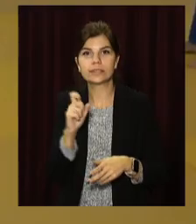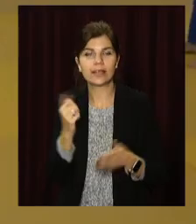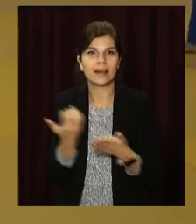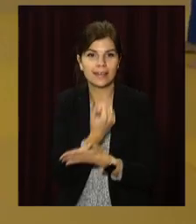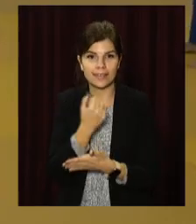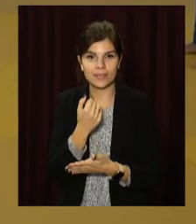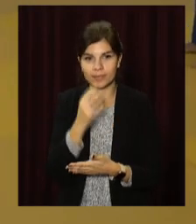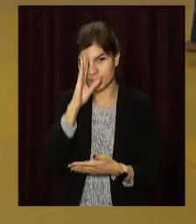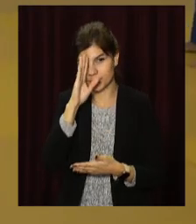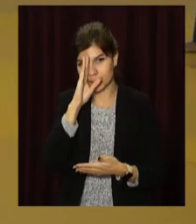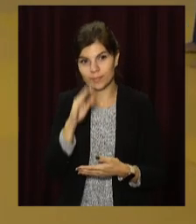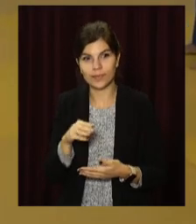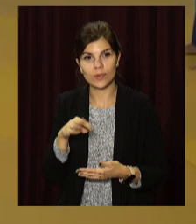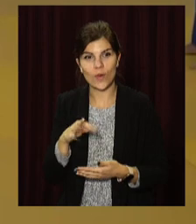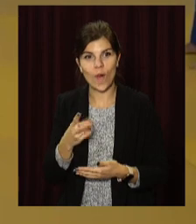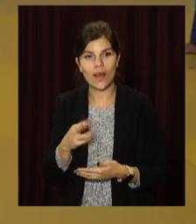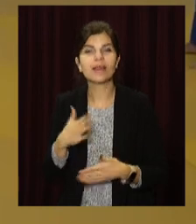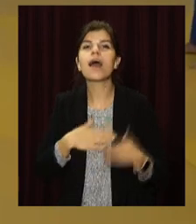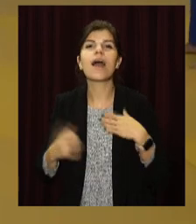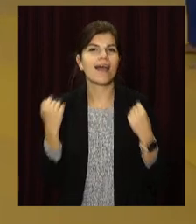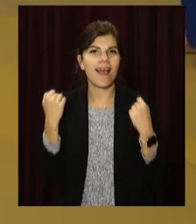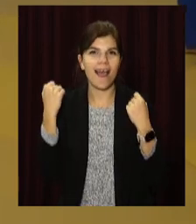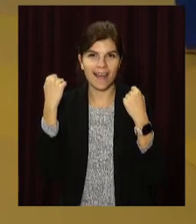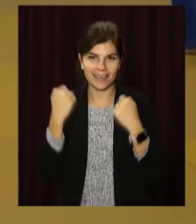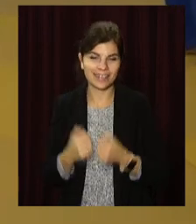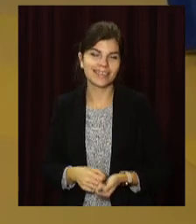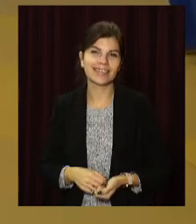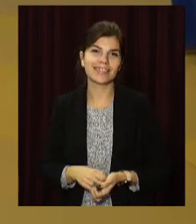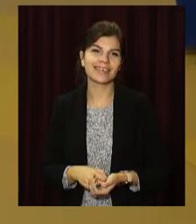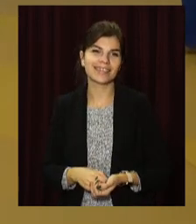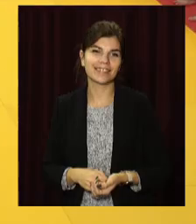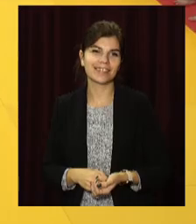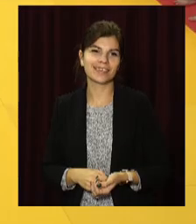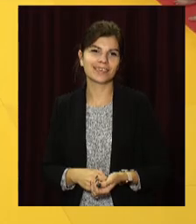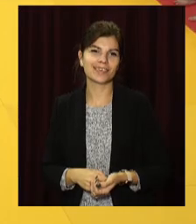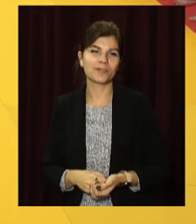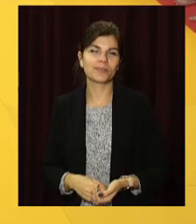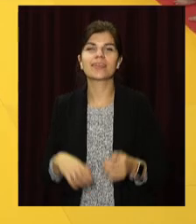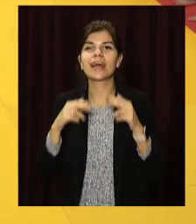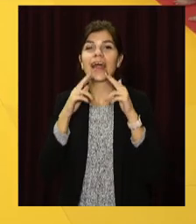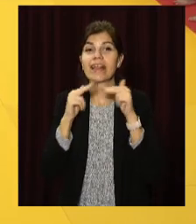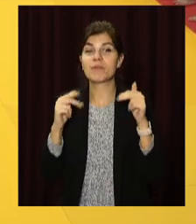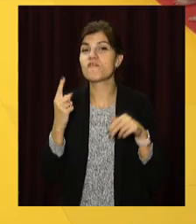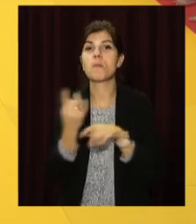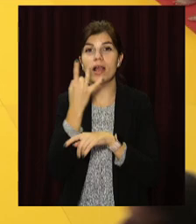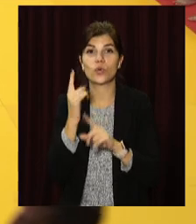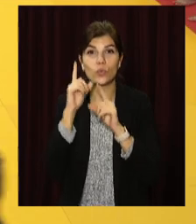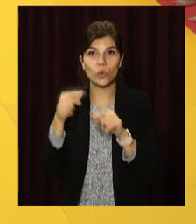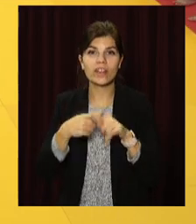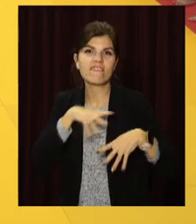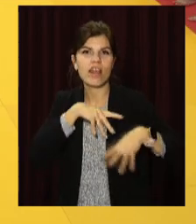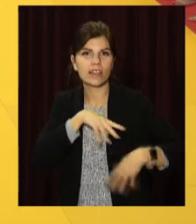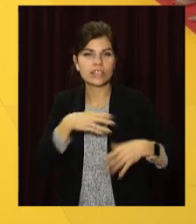Шевчук. Дніпрянин вперше вирушив на